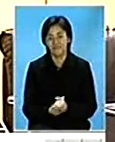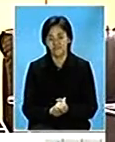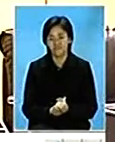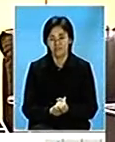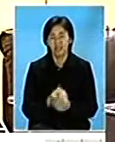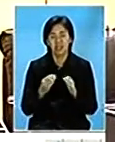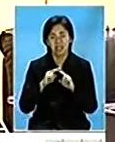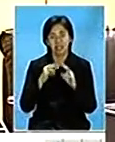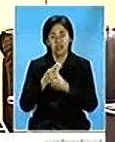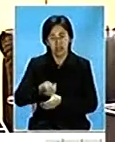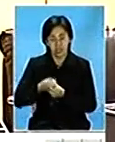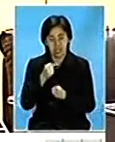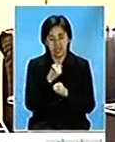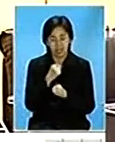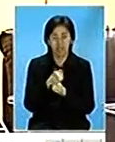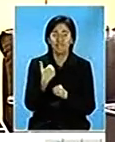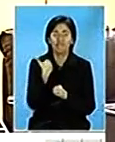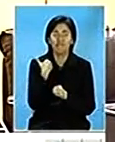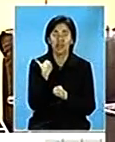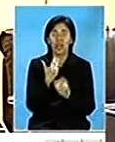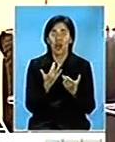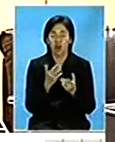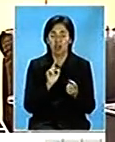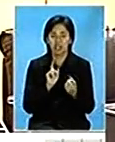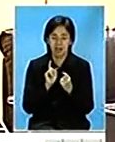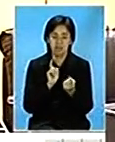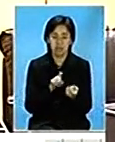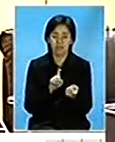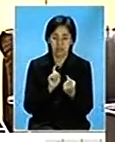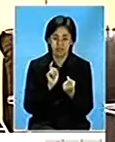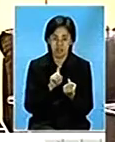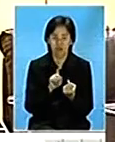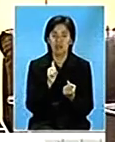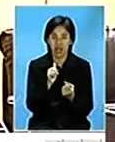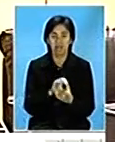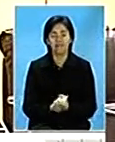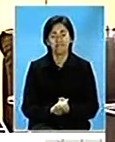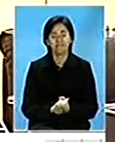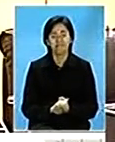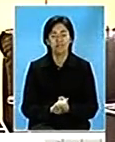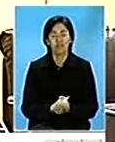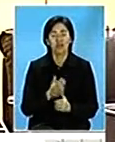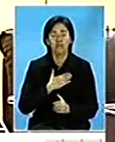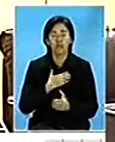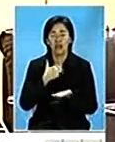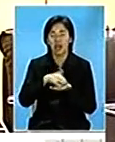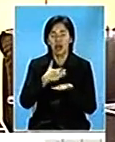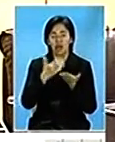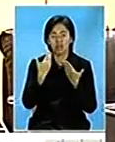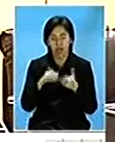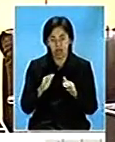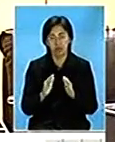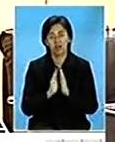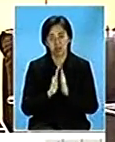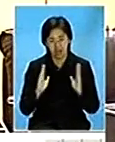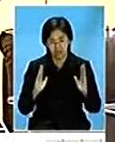อยู่ในวาระที่จะต้องตอบคำถามของท่านสมาชิกผู้มีเกียรติด้วย ครับ ผมใกล้จะตอบแค่นี้ครับท่านประธานครับ ขอบ